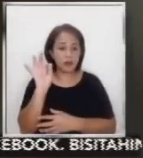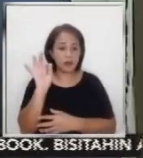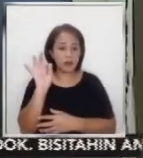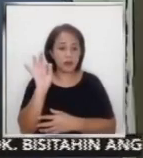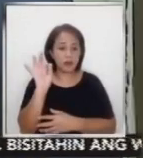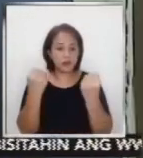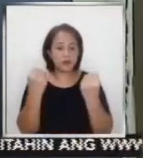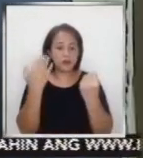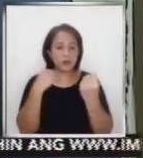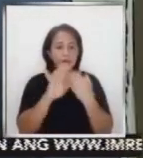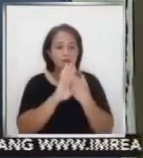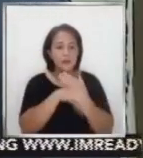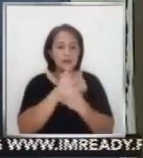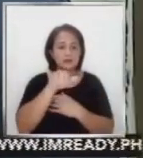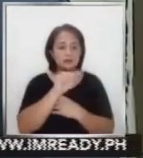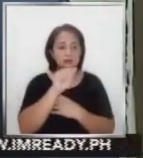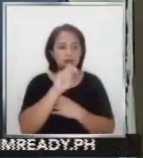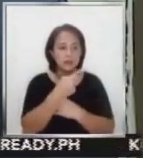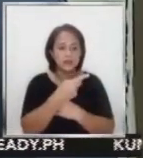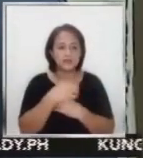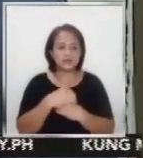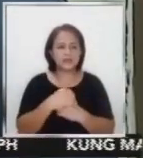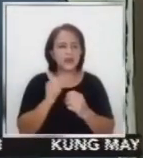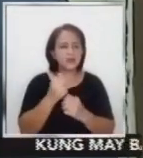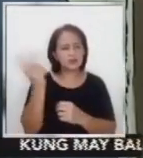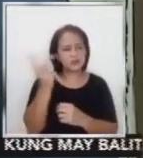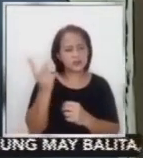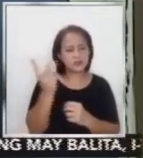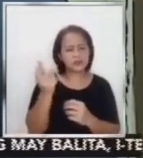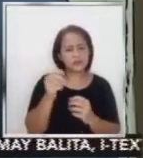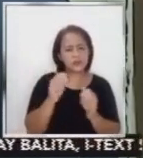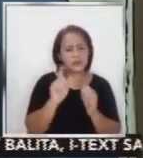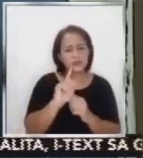Jiang. Pagkaano-ano po kayo mami, Lea?